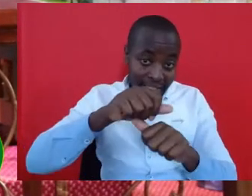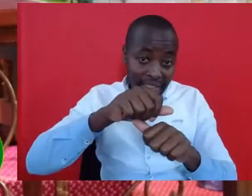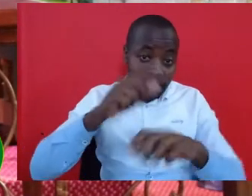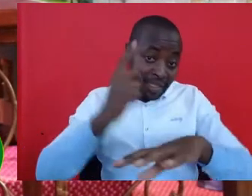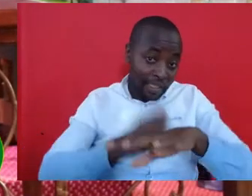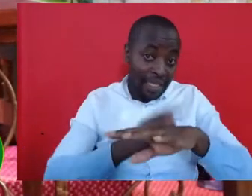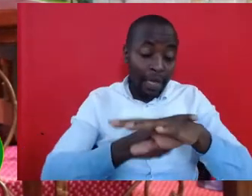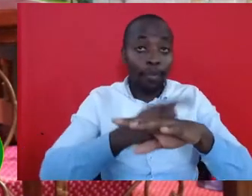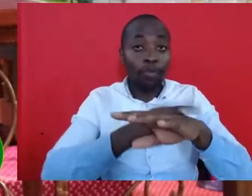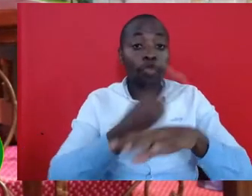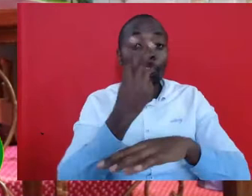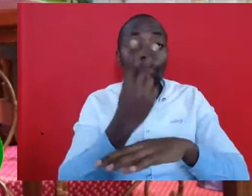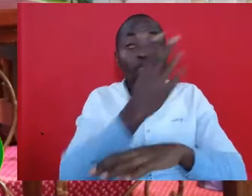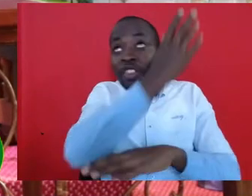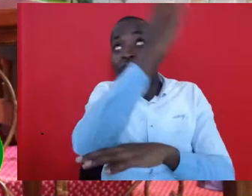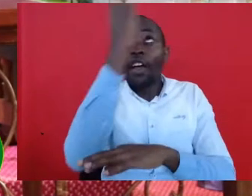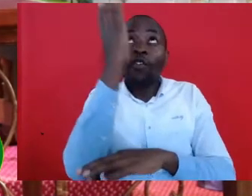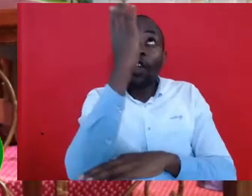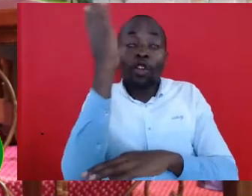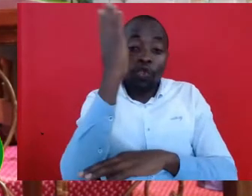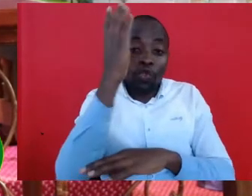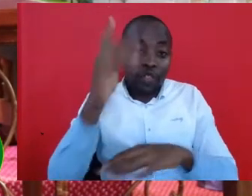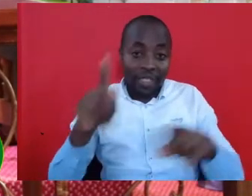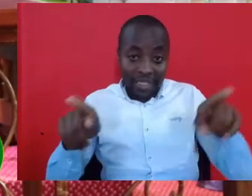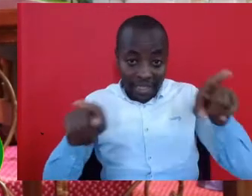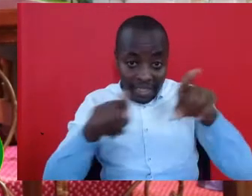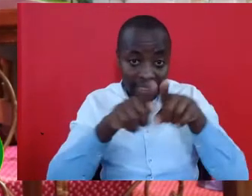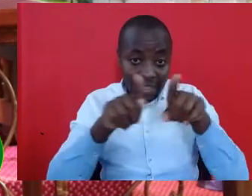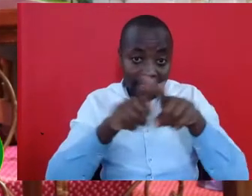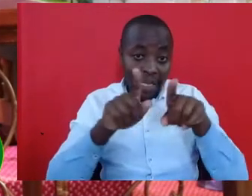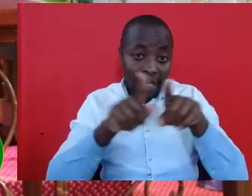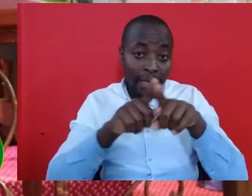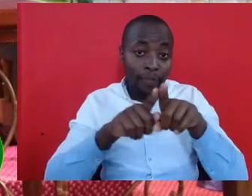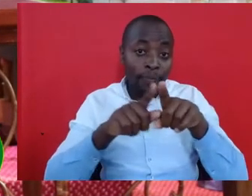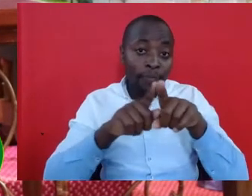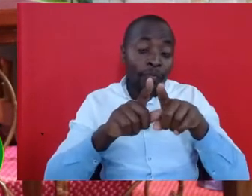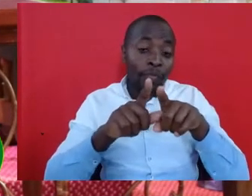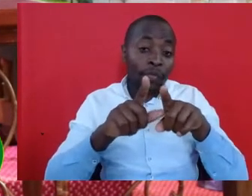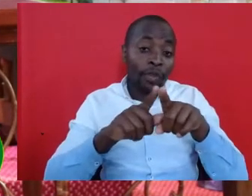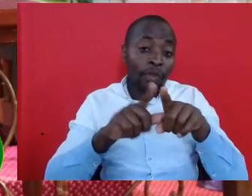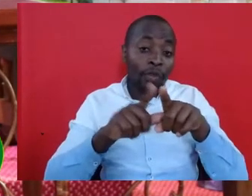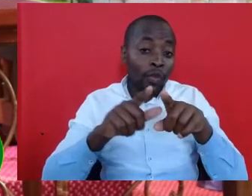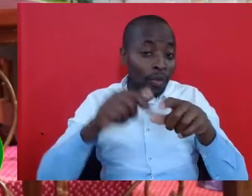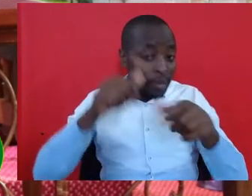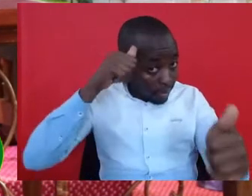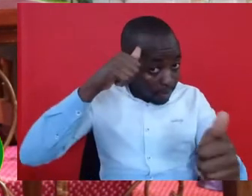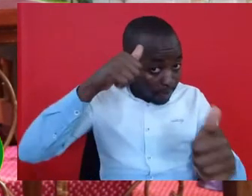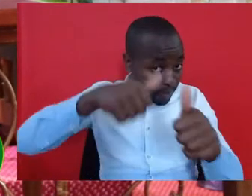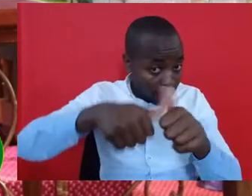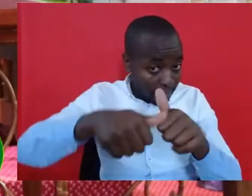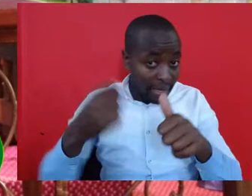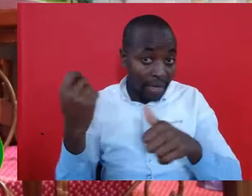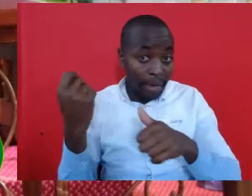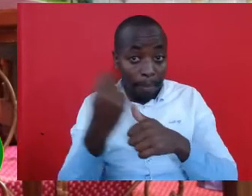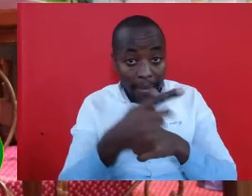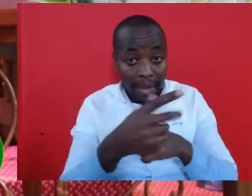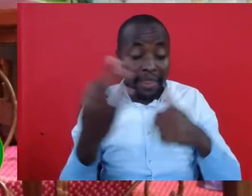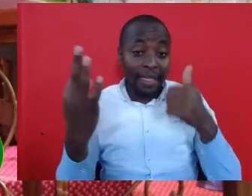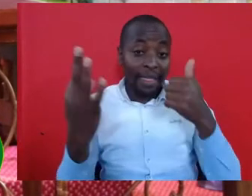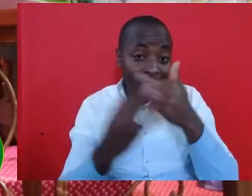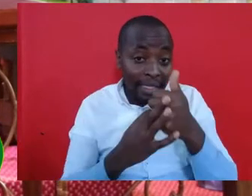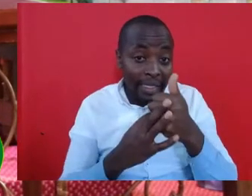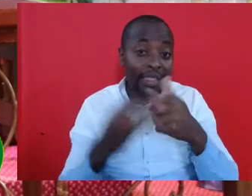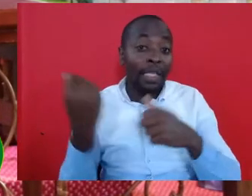Pia mungependa kuwaulizo kina mama ama wote, tukumbuke ya kuwa mwezi wa Agosti ni mwezi wa kina mama, na